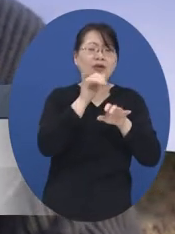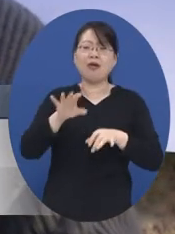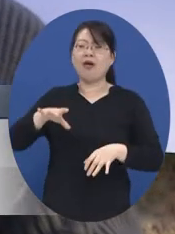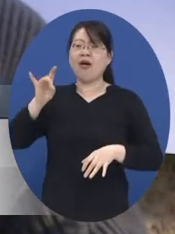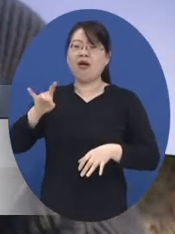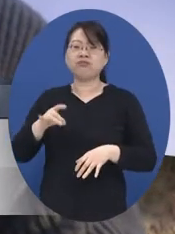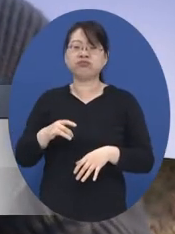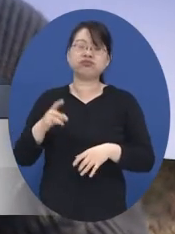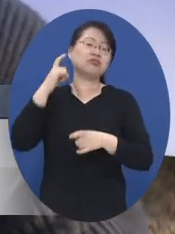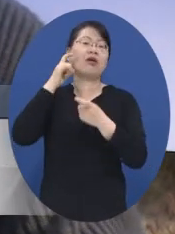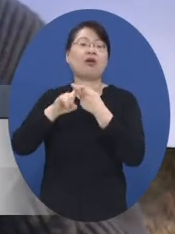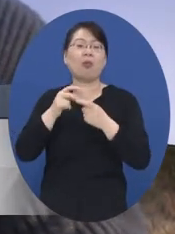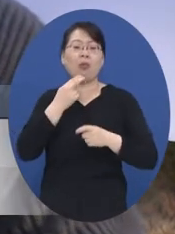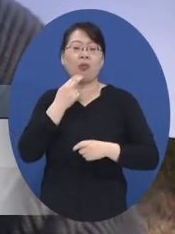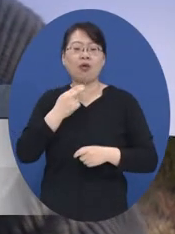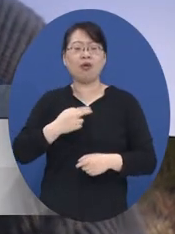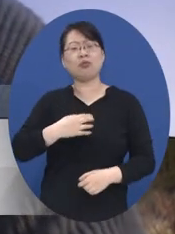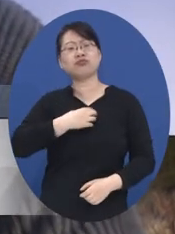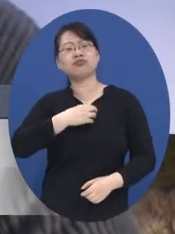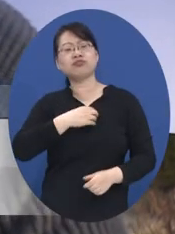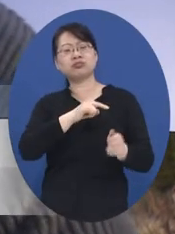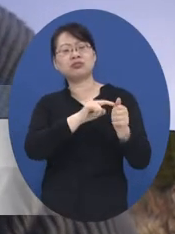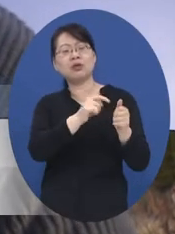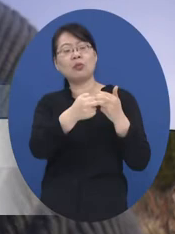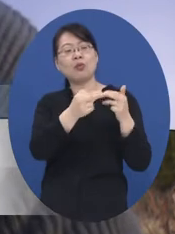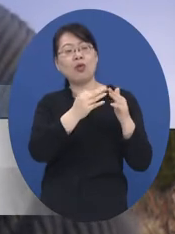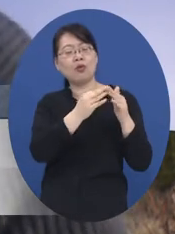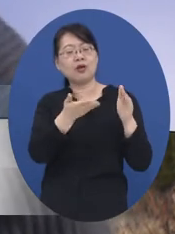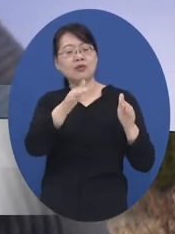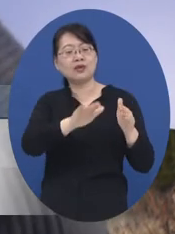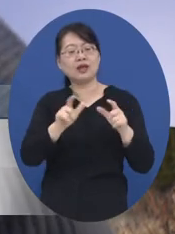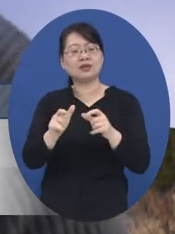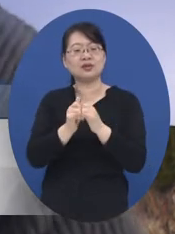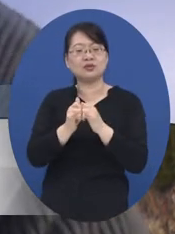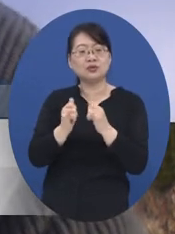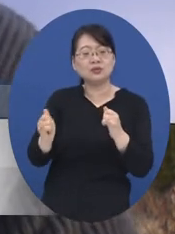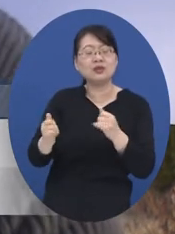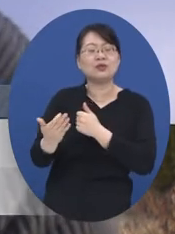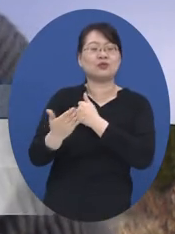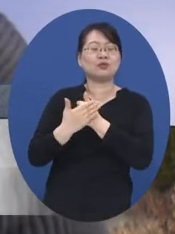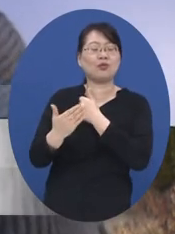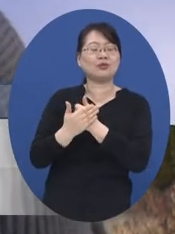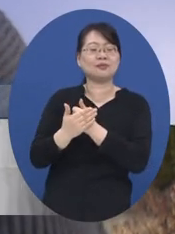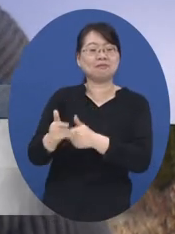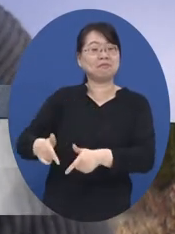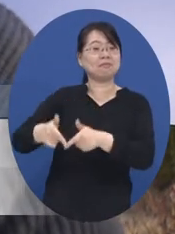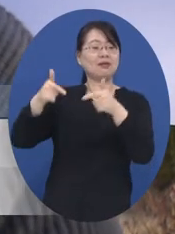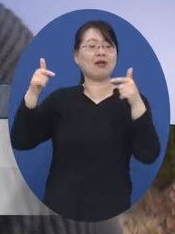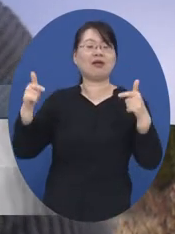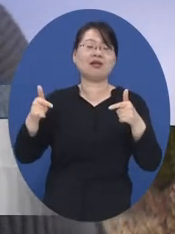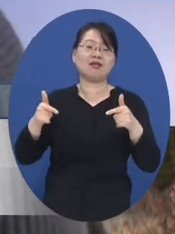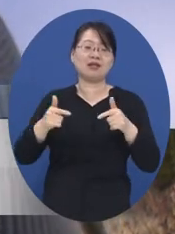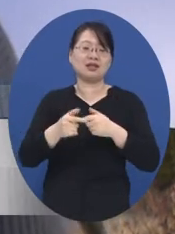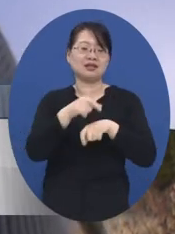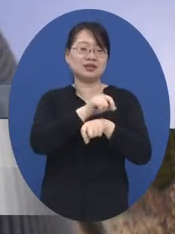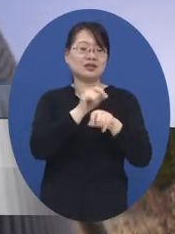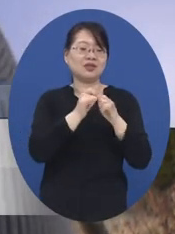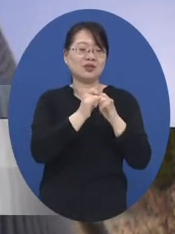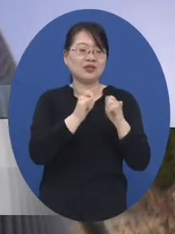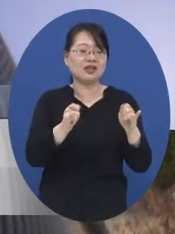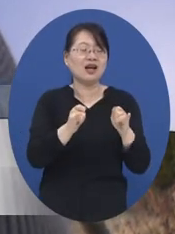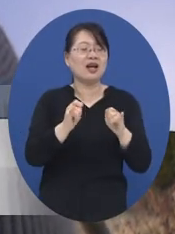없고 오히려 공포의 대상, 위험의 대상으로 치부되었던 이런 병원이 이제 지역 주민의 이제 도움의 손길이 차차 보이면서